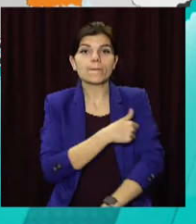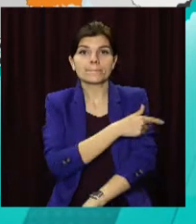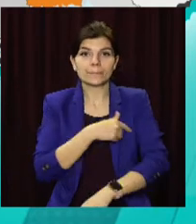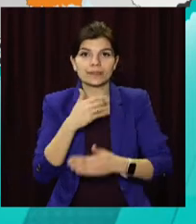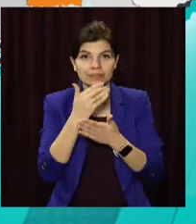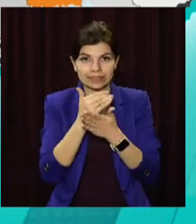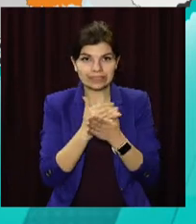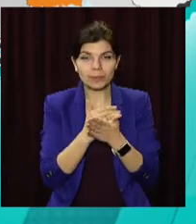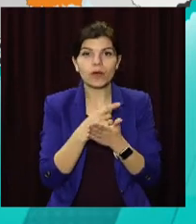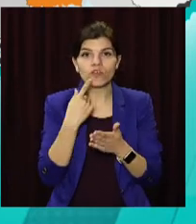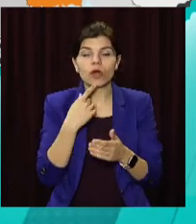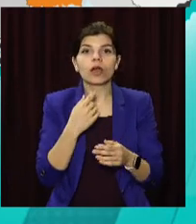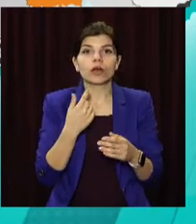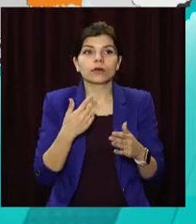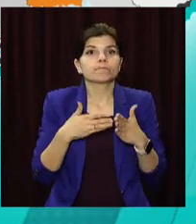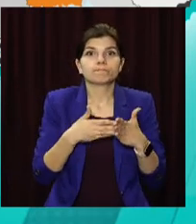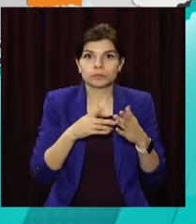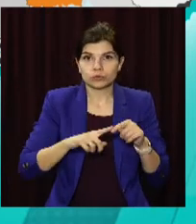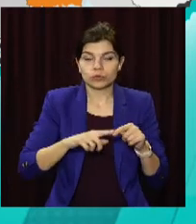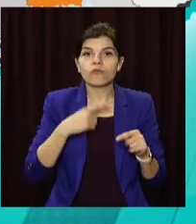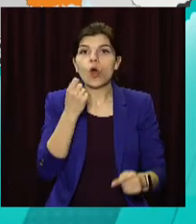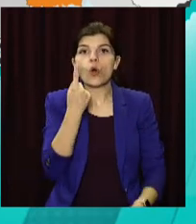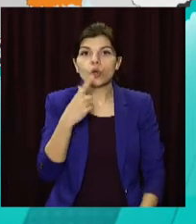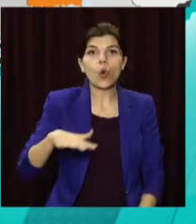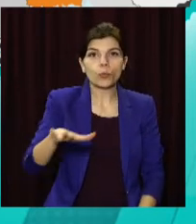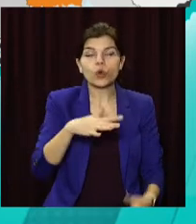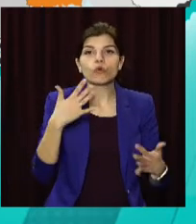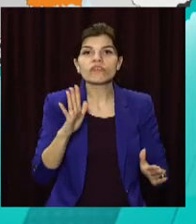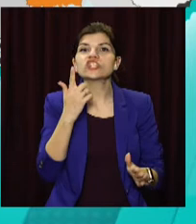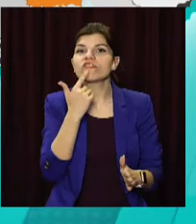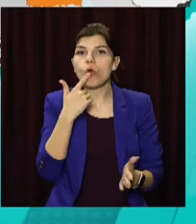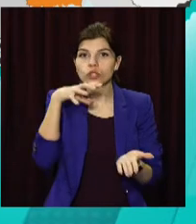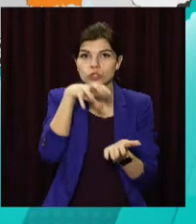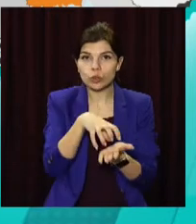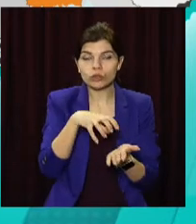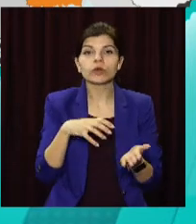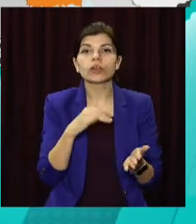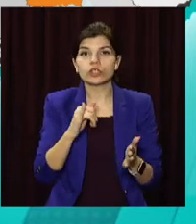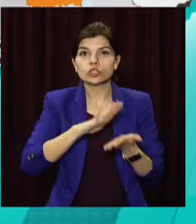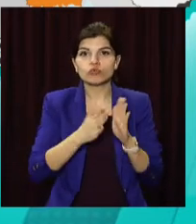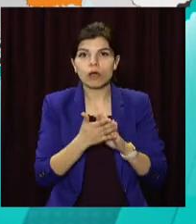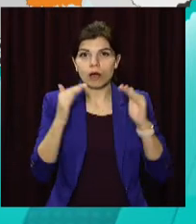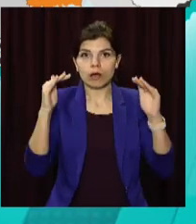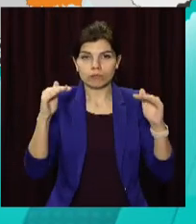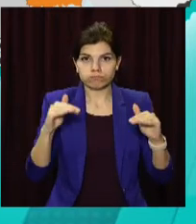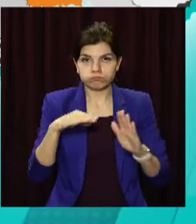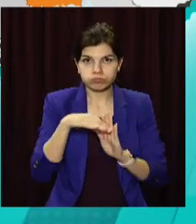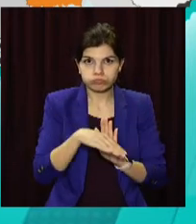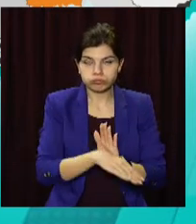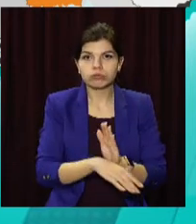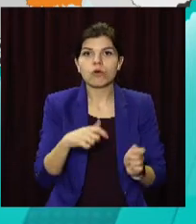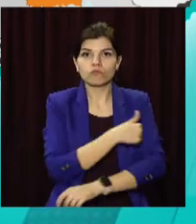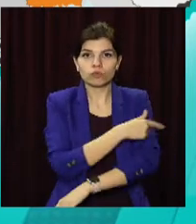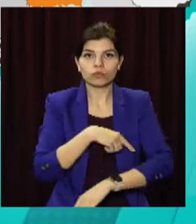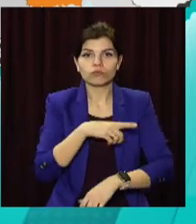Україні працює на межі. 11 областей вже у червоній зоні і ситуація погіршується. У лікарнях